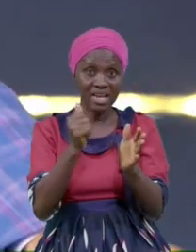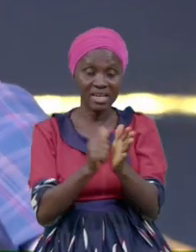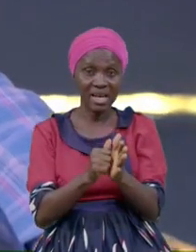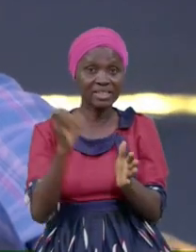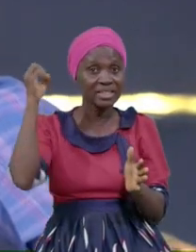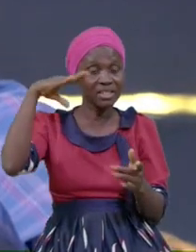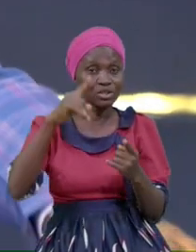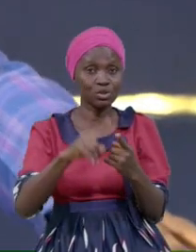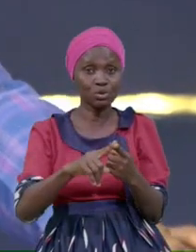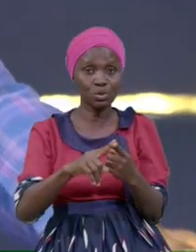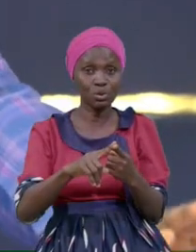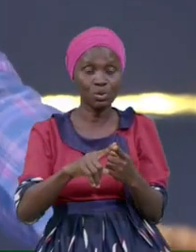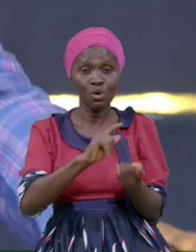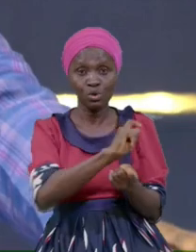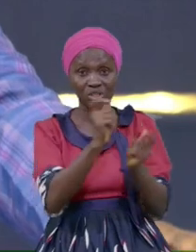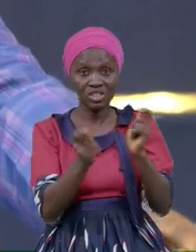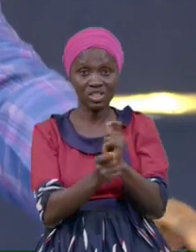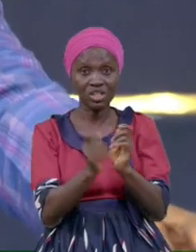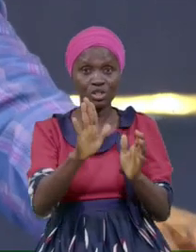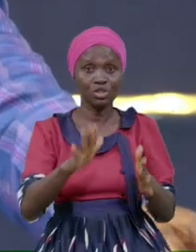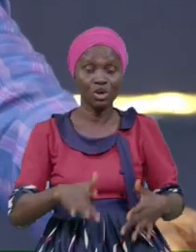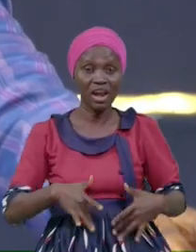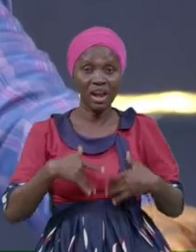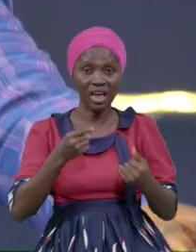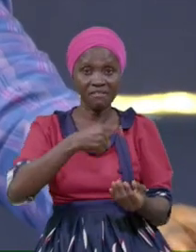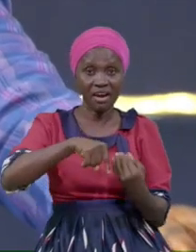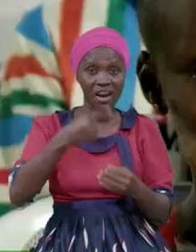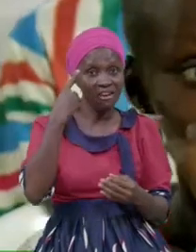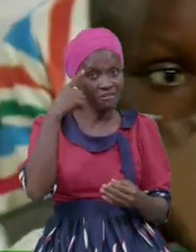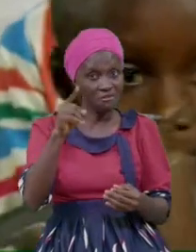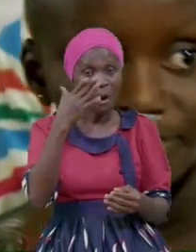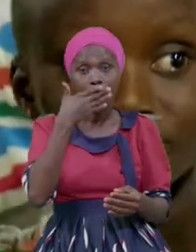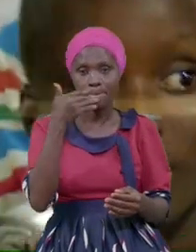fera que cette grâce de Dieu transformera ta vie.